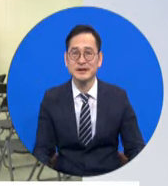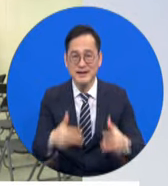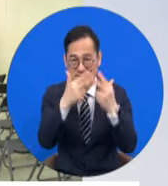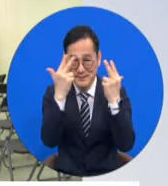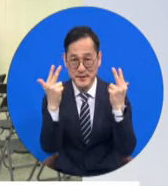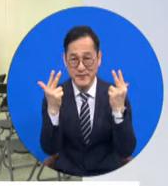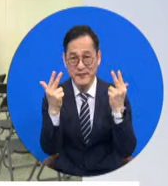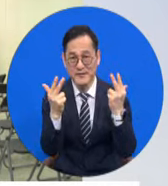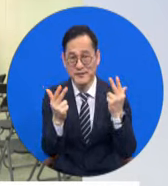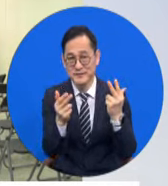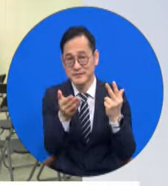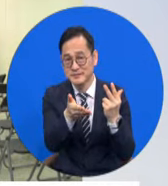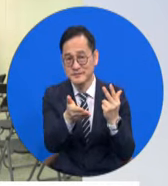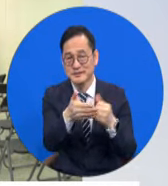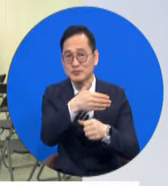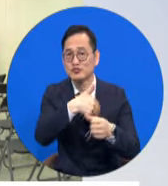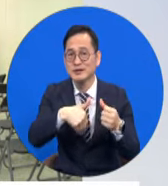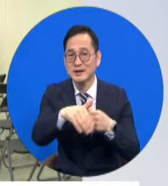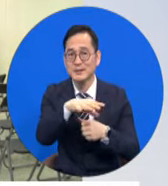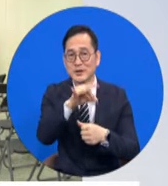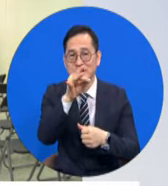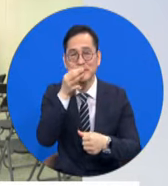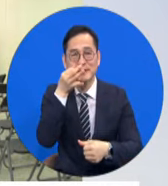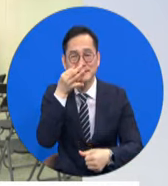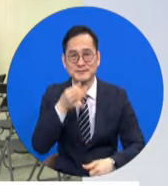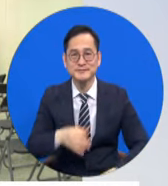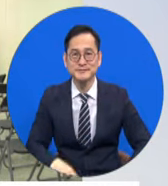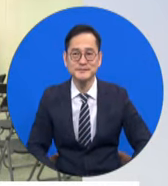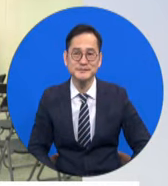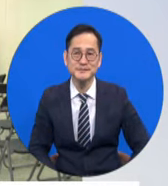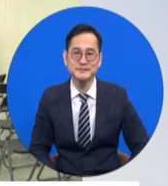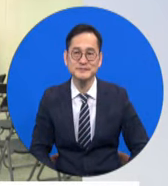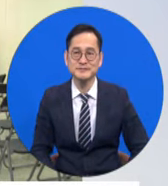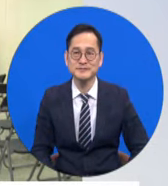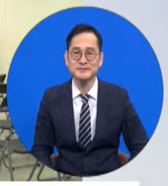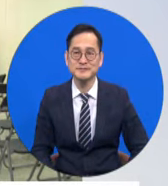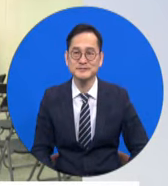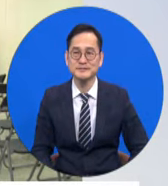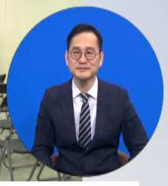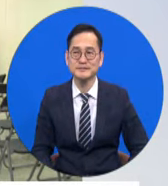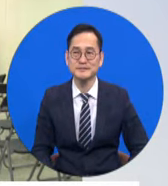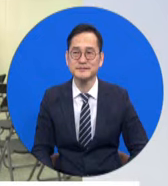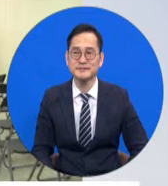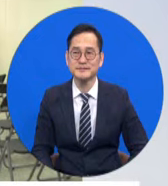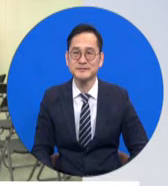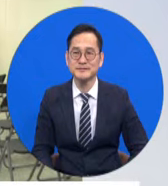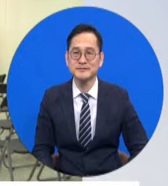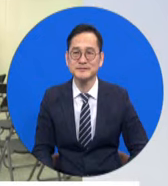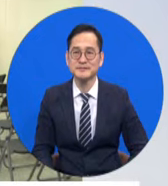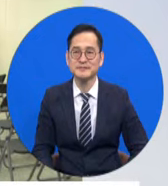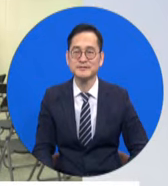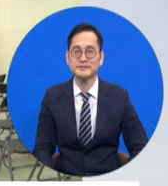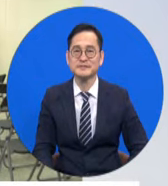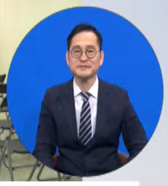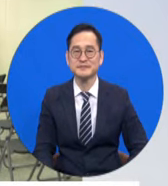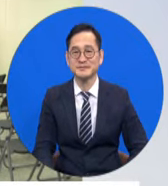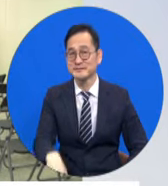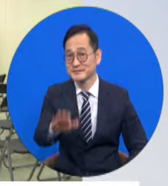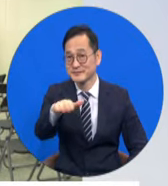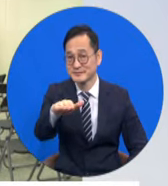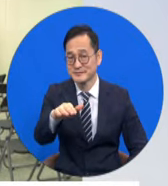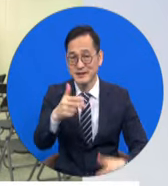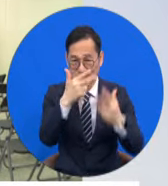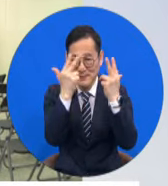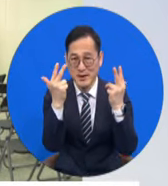이재명 후보 분위기부터 좀 살펴볼까요? 이 캠프에는 홍란 기자가 지금 나가 있습니다. 홍 기자, 이재명 캠프